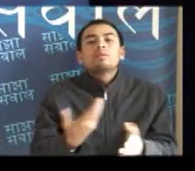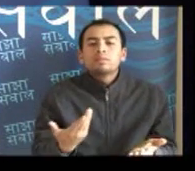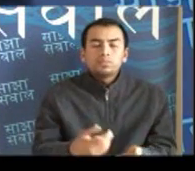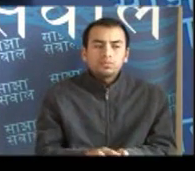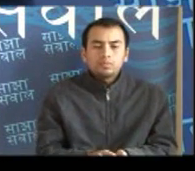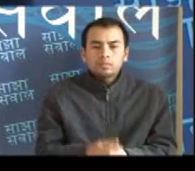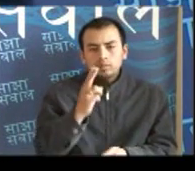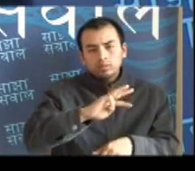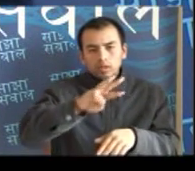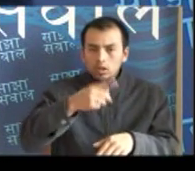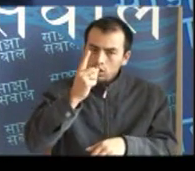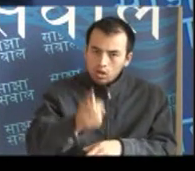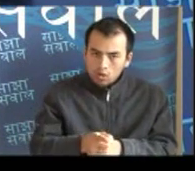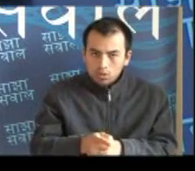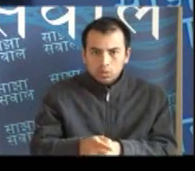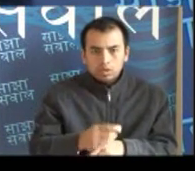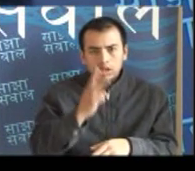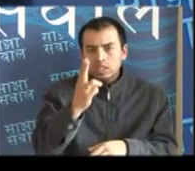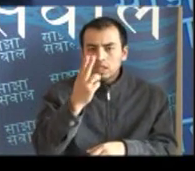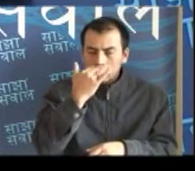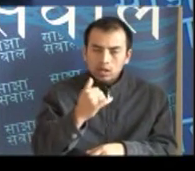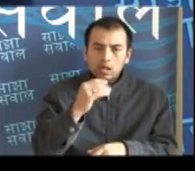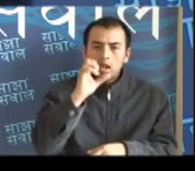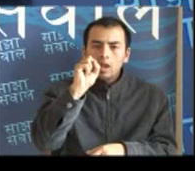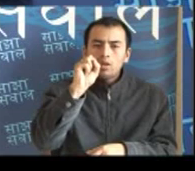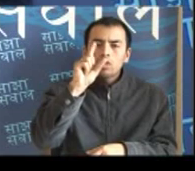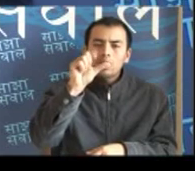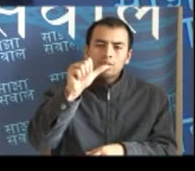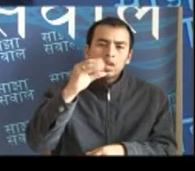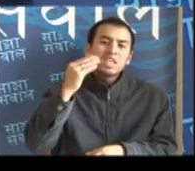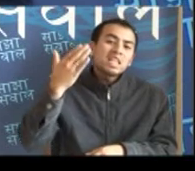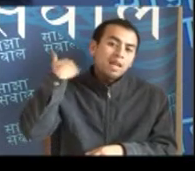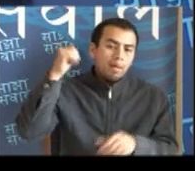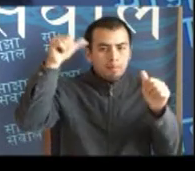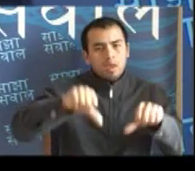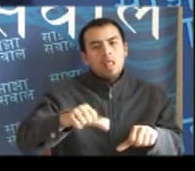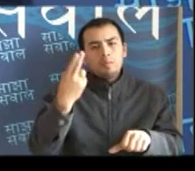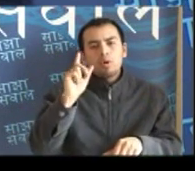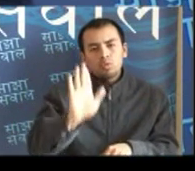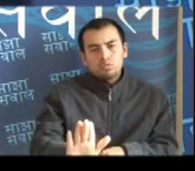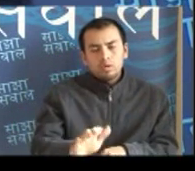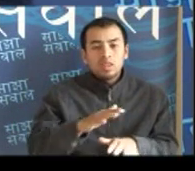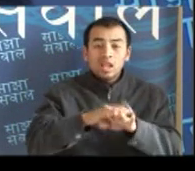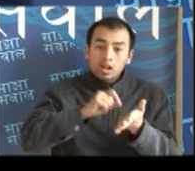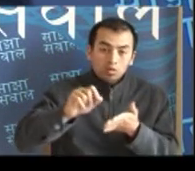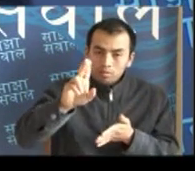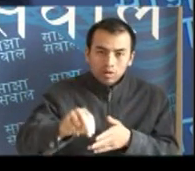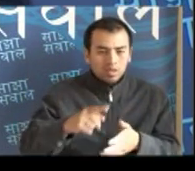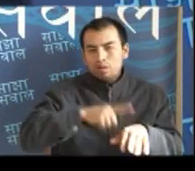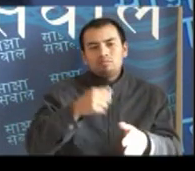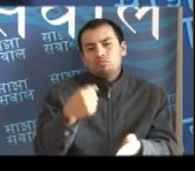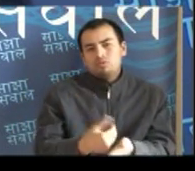हुन्थ्यो? त्यही 3 घन्टा हो। त्यसले गर्दाखेरि एसएलसीमा हिस्ट्रीमा चाहिँ म फेल भएको छु कि धेरै लेख्नुपर्ने अनि टाइम